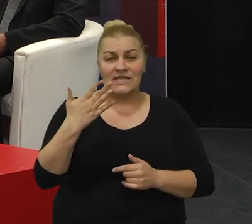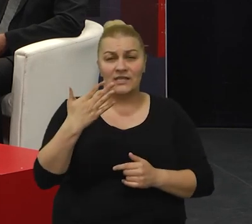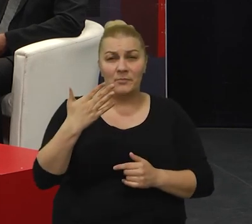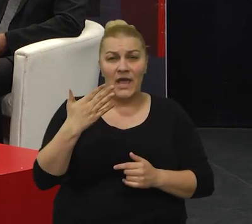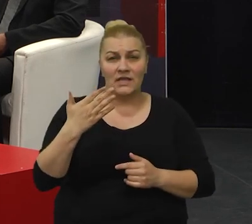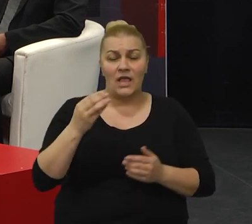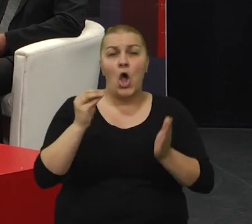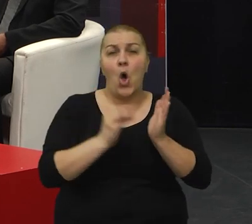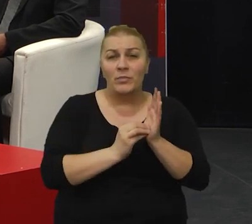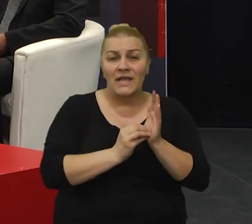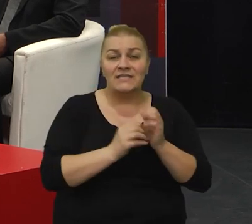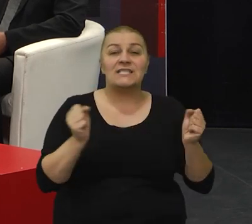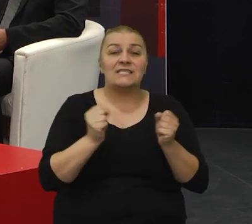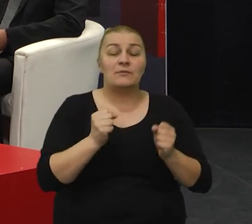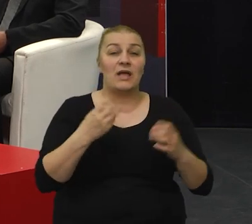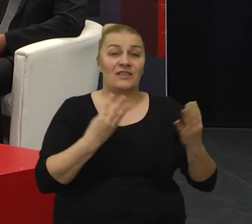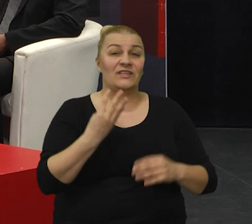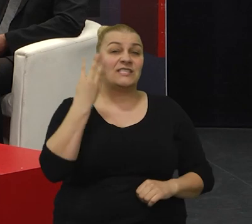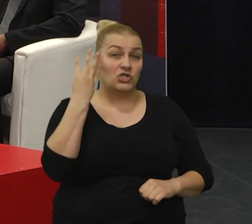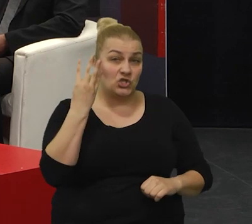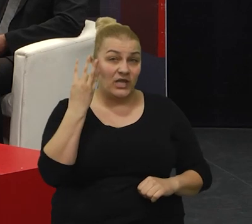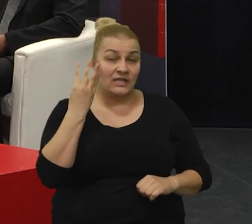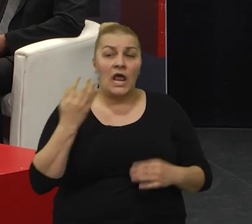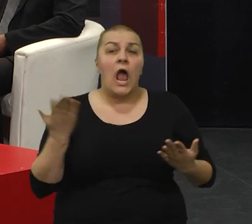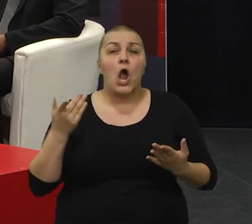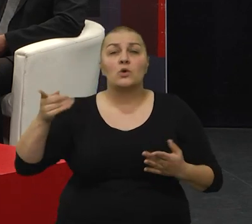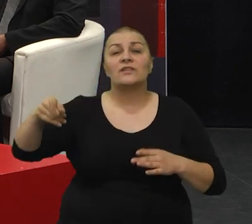obljetnice operacije Zima 94. Kako ste vi doživjeli?